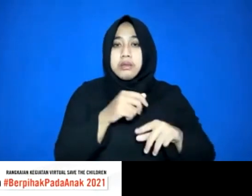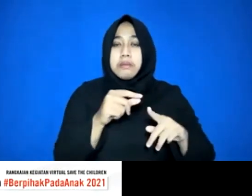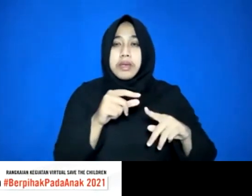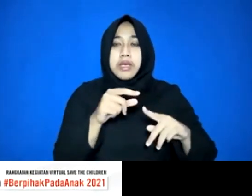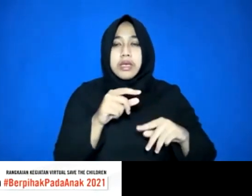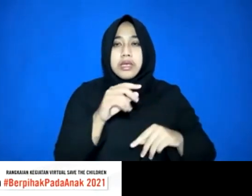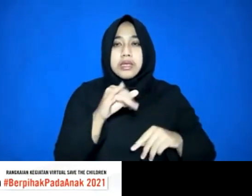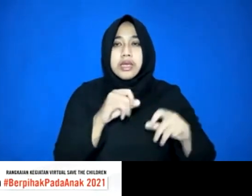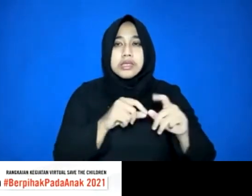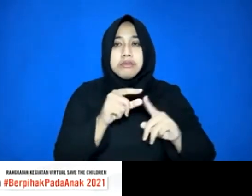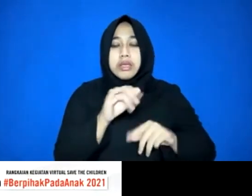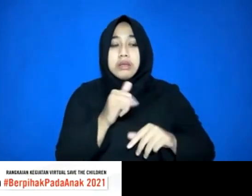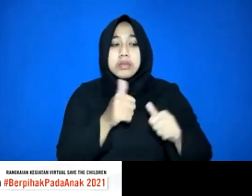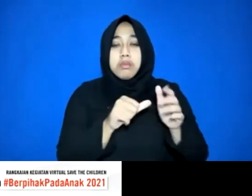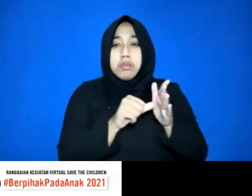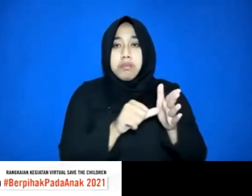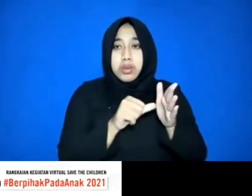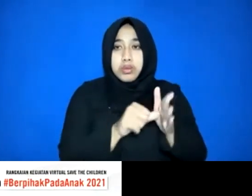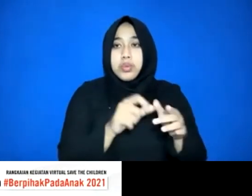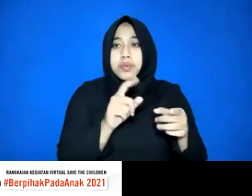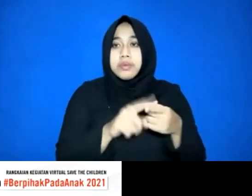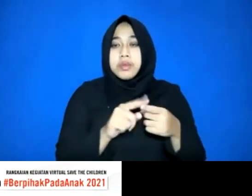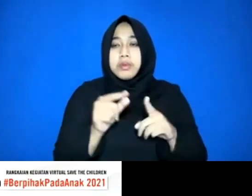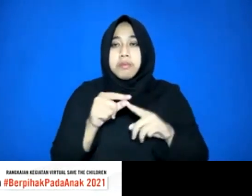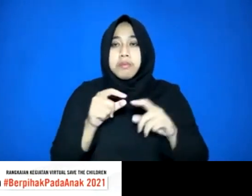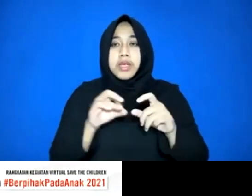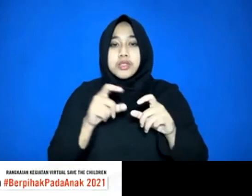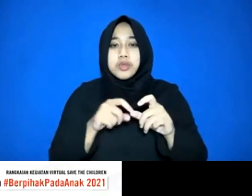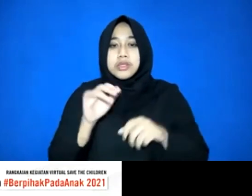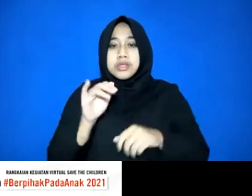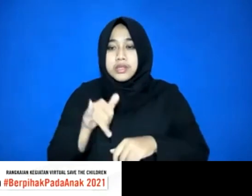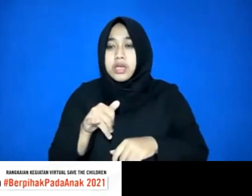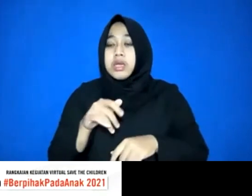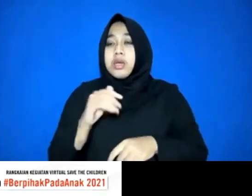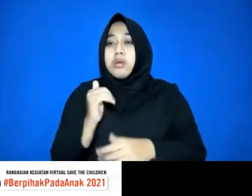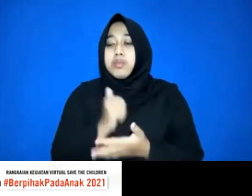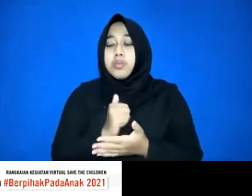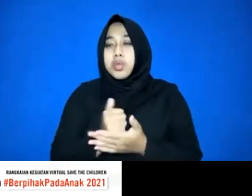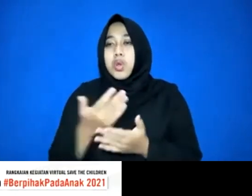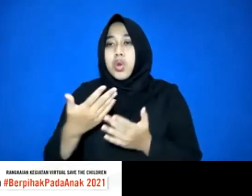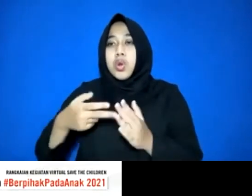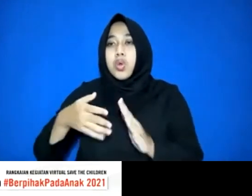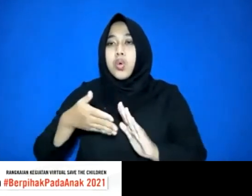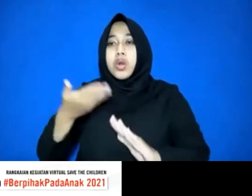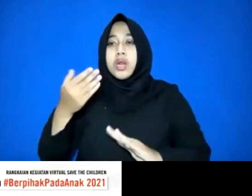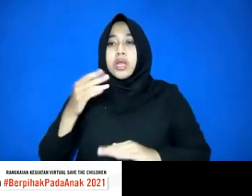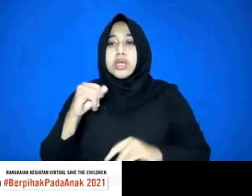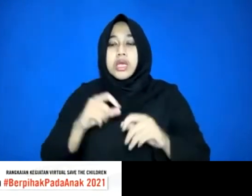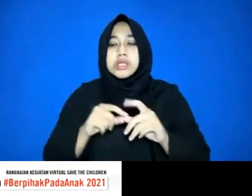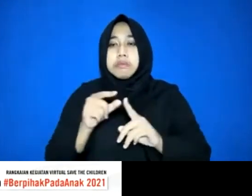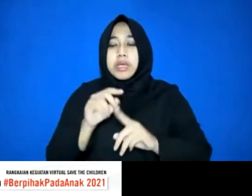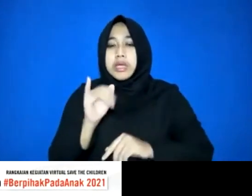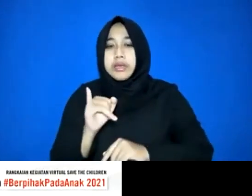itu. Jadi ini betul-betul bisa membantu ke teman-teman Pexos. Dan ini memang harus keluar dari IPSPI tentu saja ya,